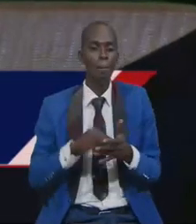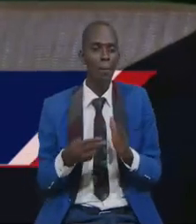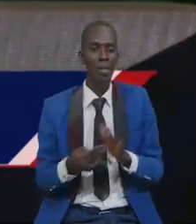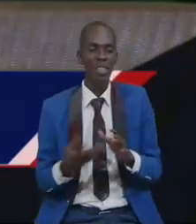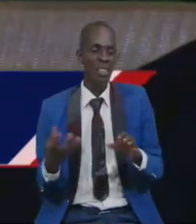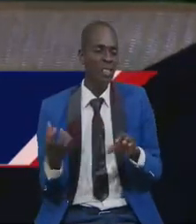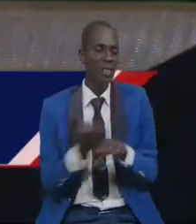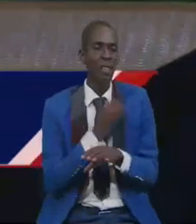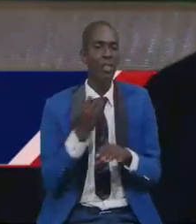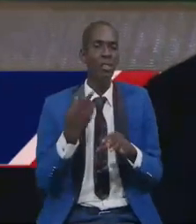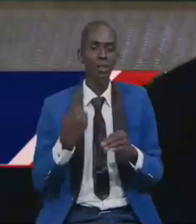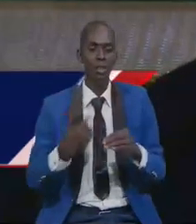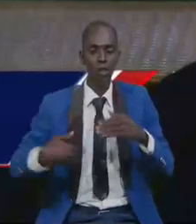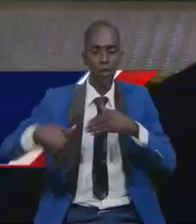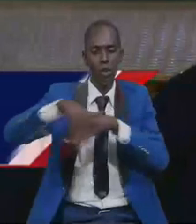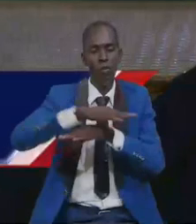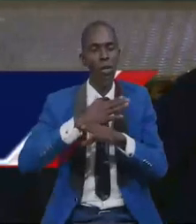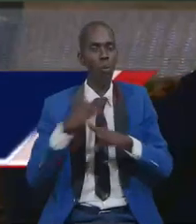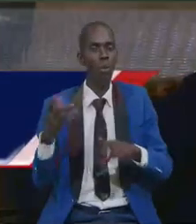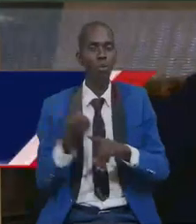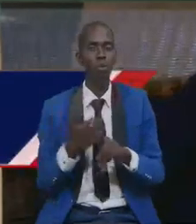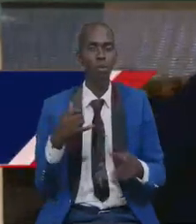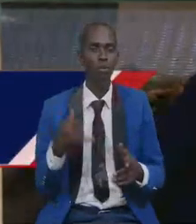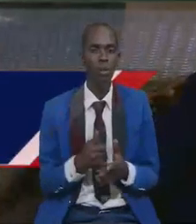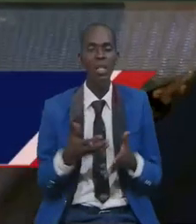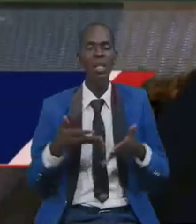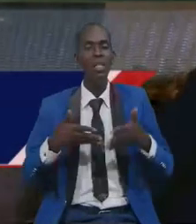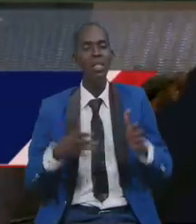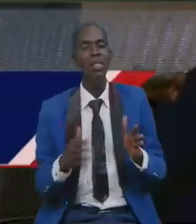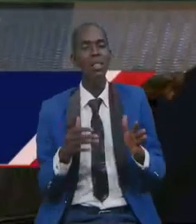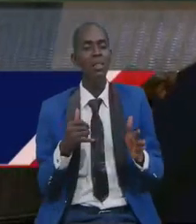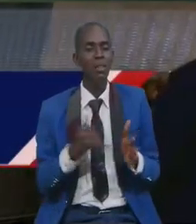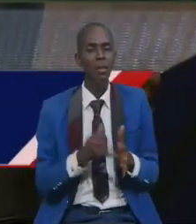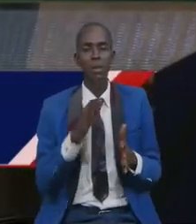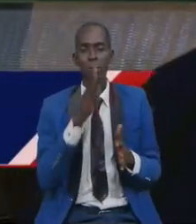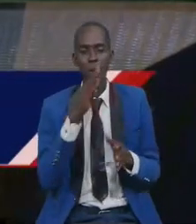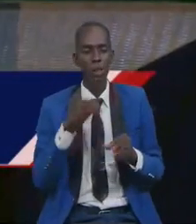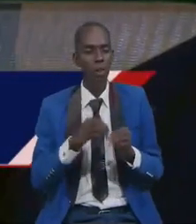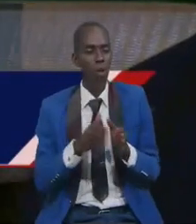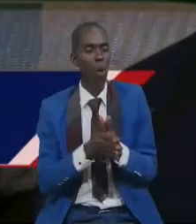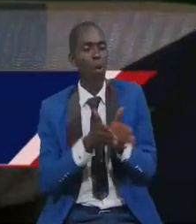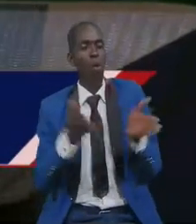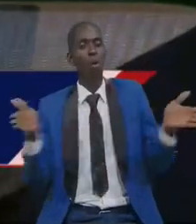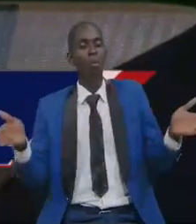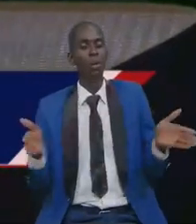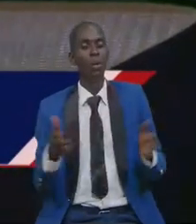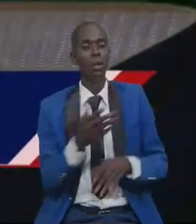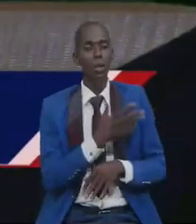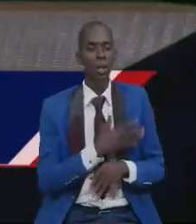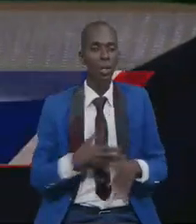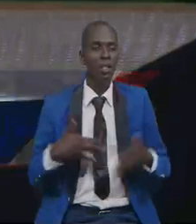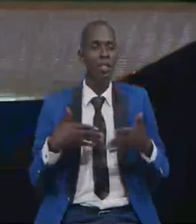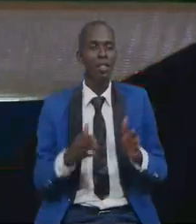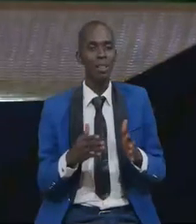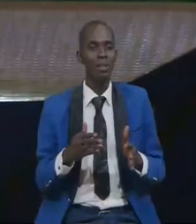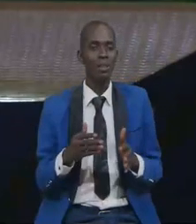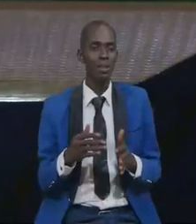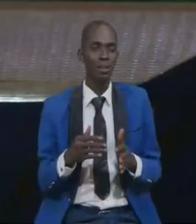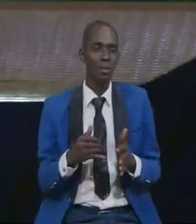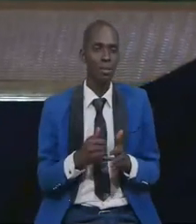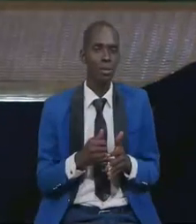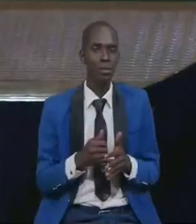abri, enlevé sa couverture, qu'il soit exposé sur le terrain vide, et qu'il soit là, qu'il